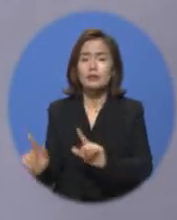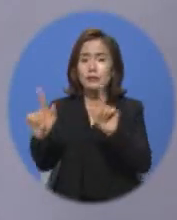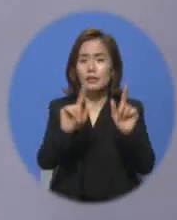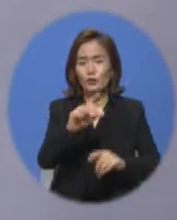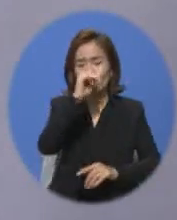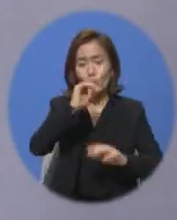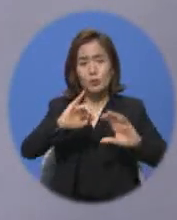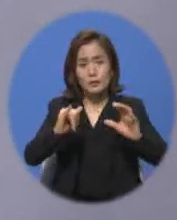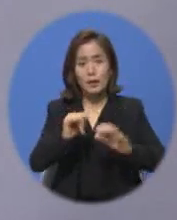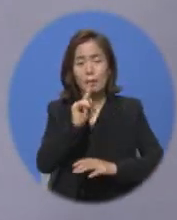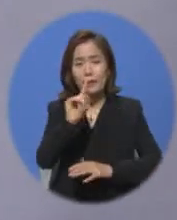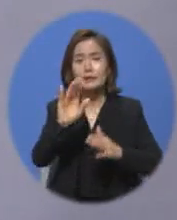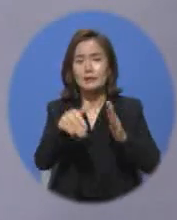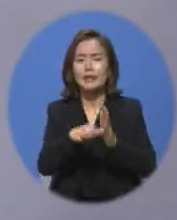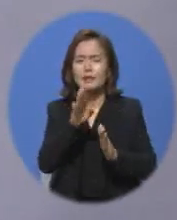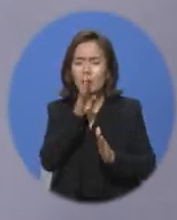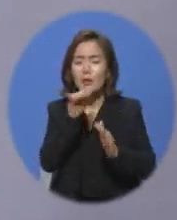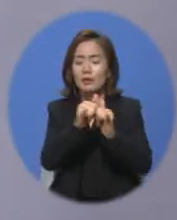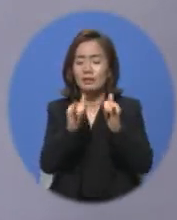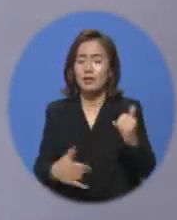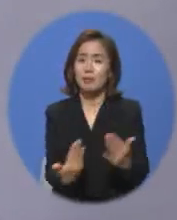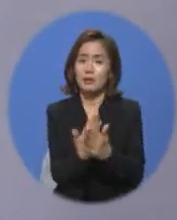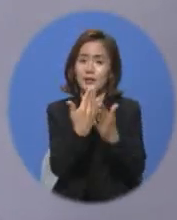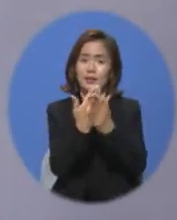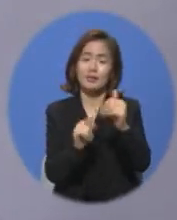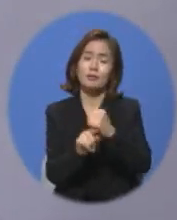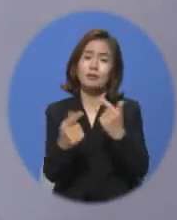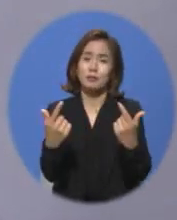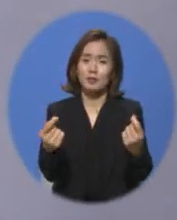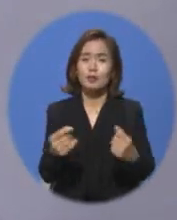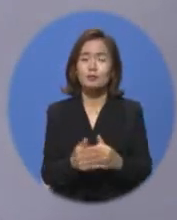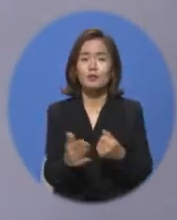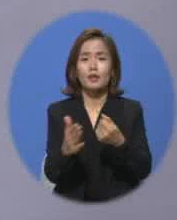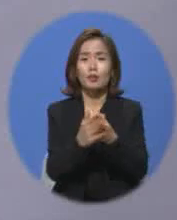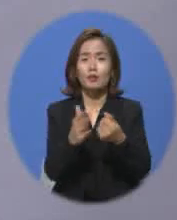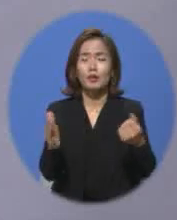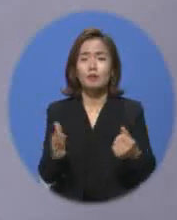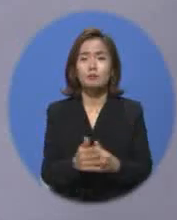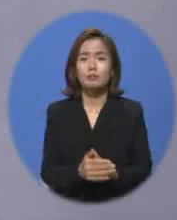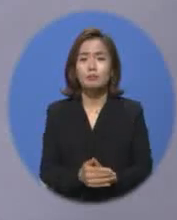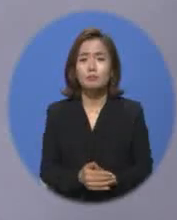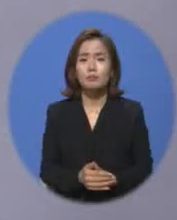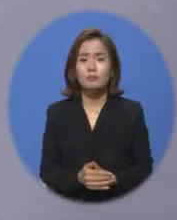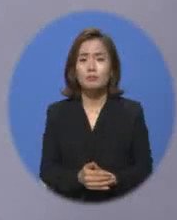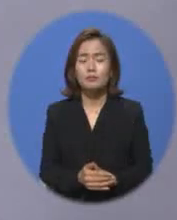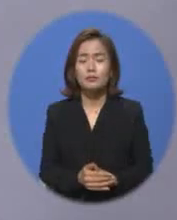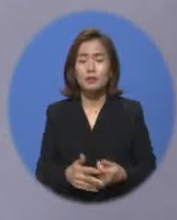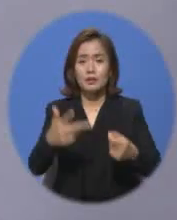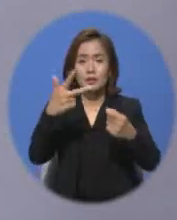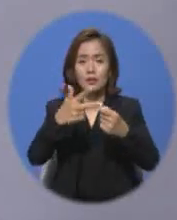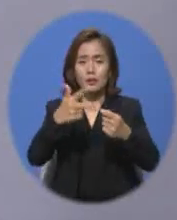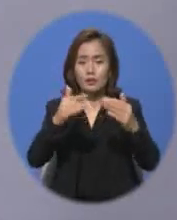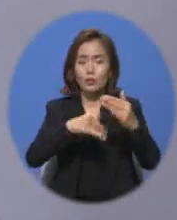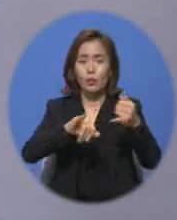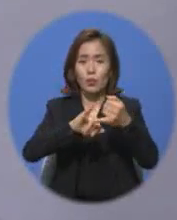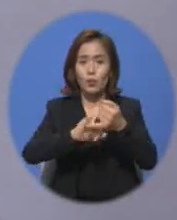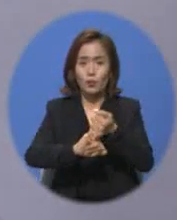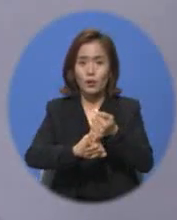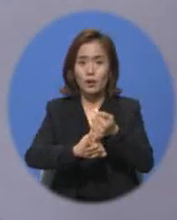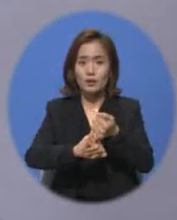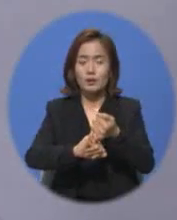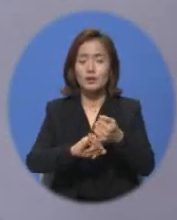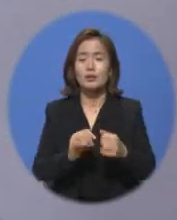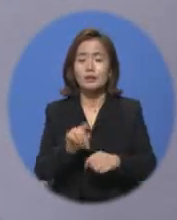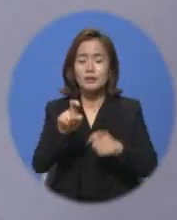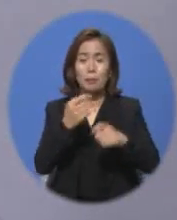자신의경험을통해세상이더살기좋은곳이되었다고느끼는것에의해정의된다 .그런의미에서저는 일곱가지공약을준비했으며,이는 단순한빈말이